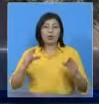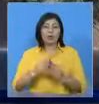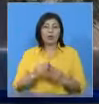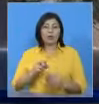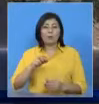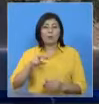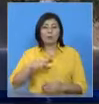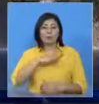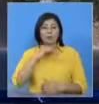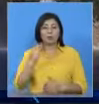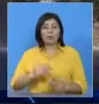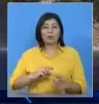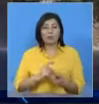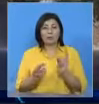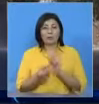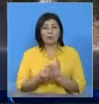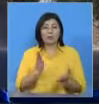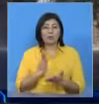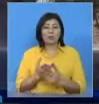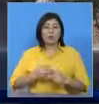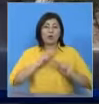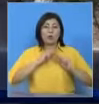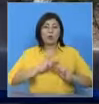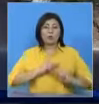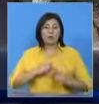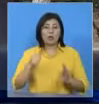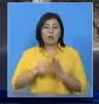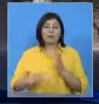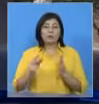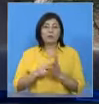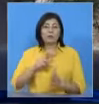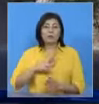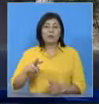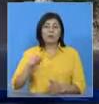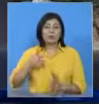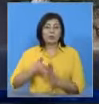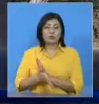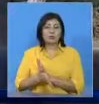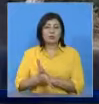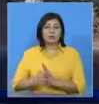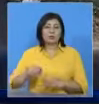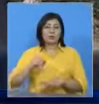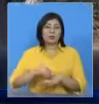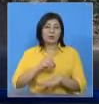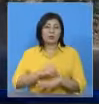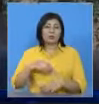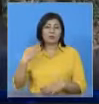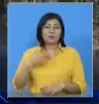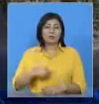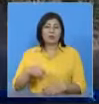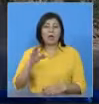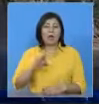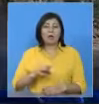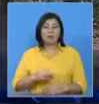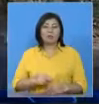көп, бәрі де қалпына келтіріледі. Осы жұмыстарға 68 миллион теңге бөлінді. Өңір басшысына қазан айында